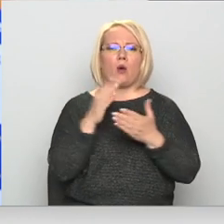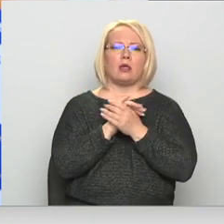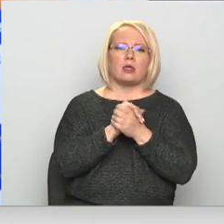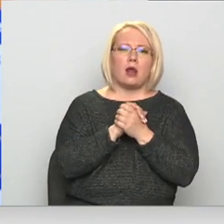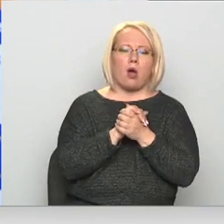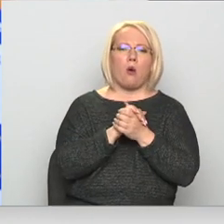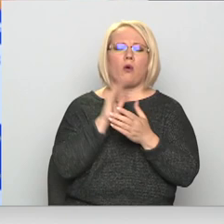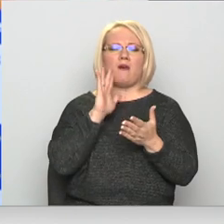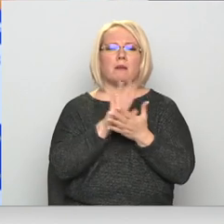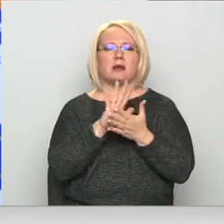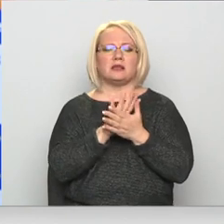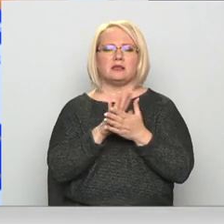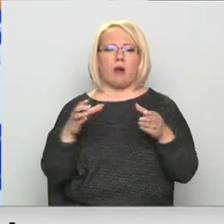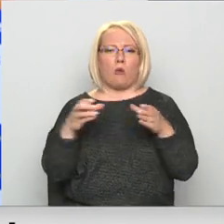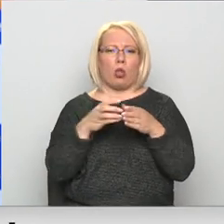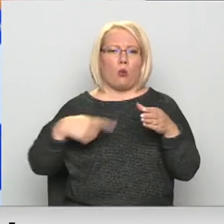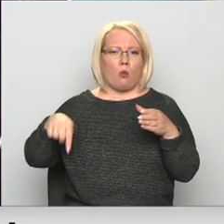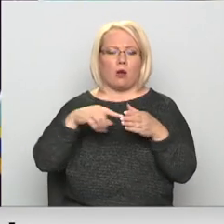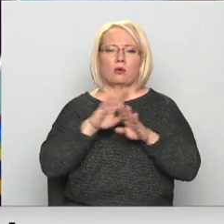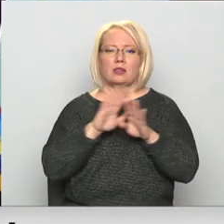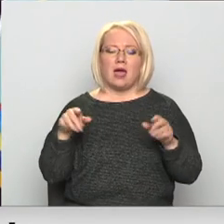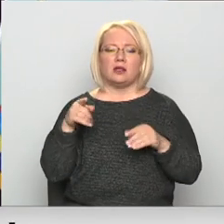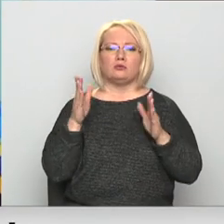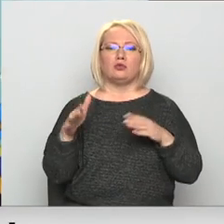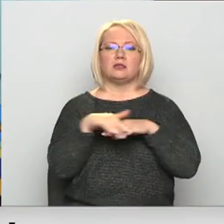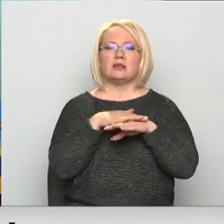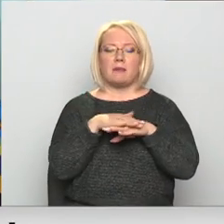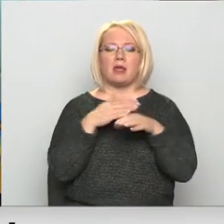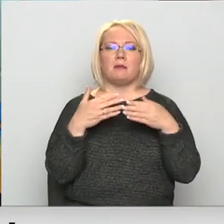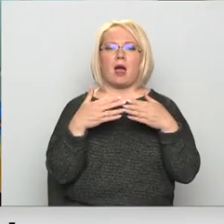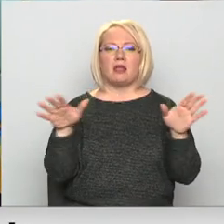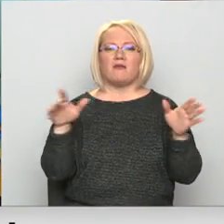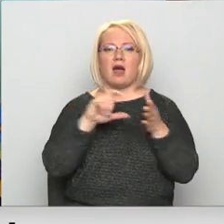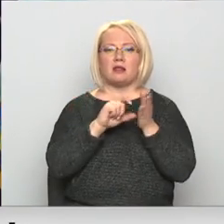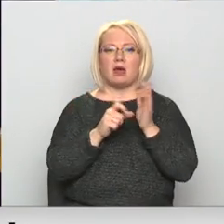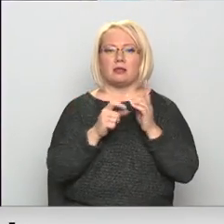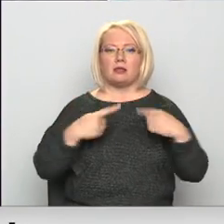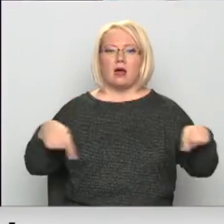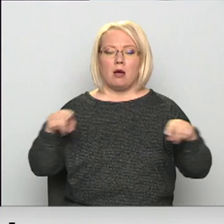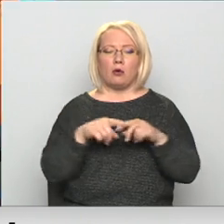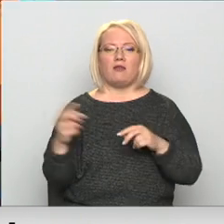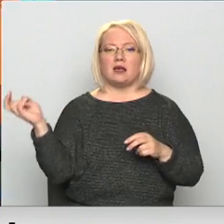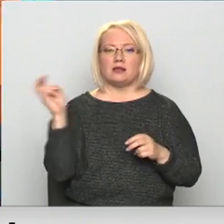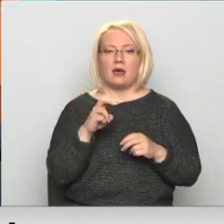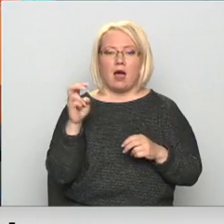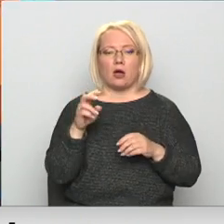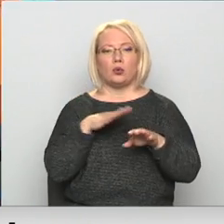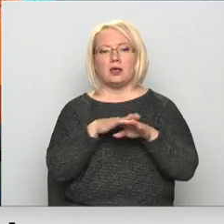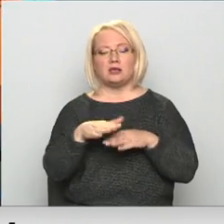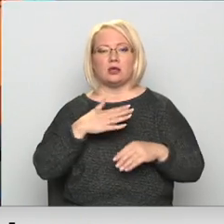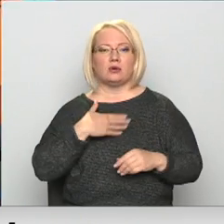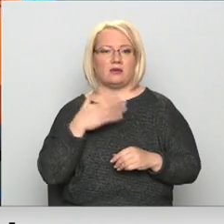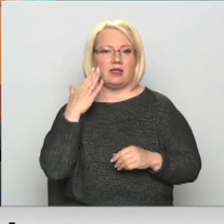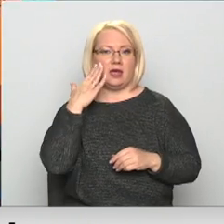vai paziņu loku, tas tiešām būs sabiedrībai atvērta telpa, kurā varēs nākt un īstenot savus ieceres.